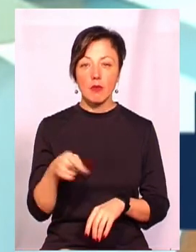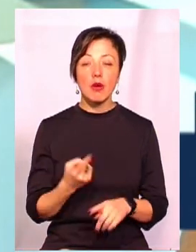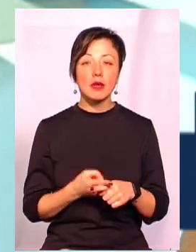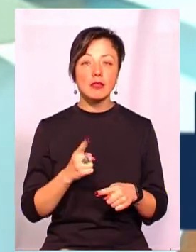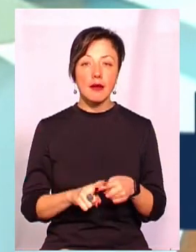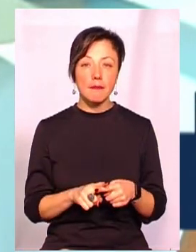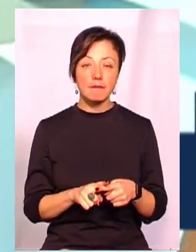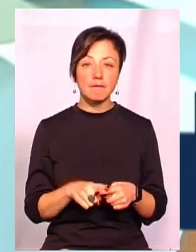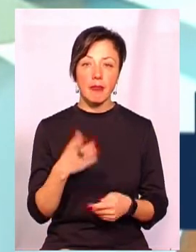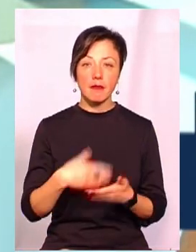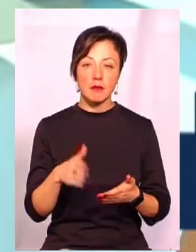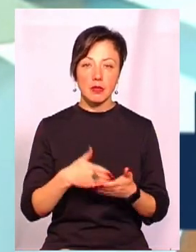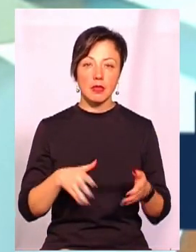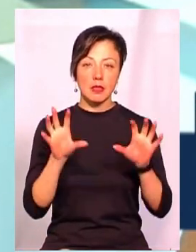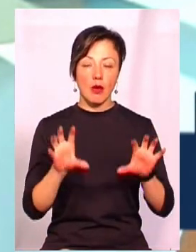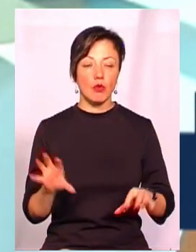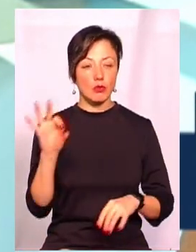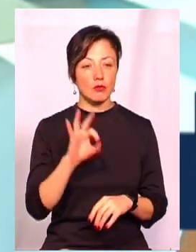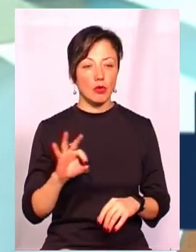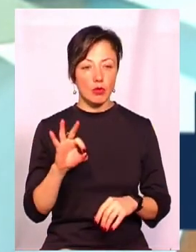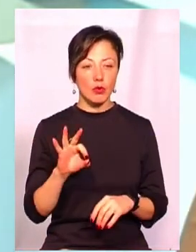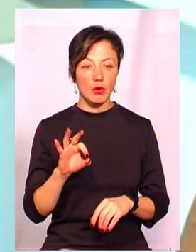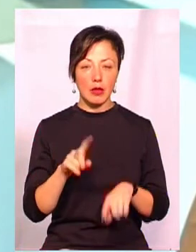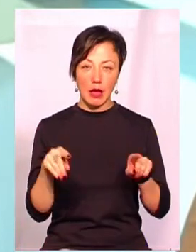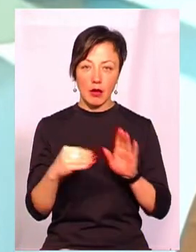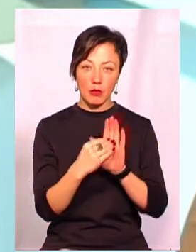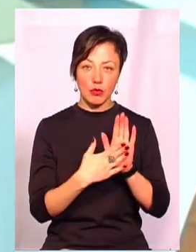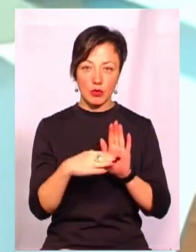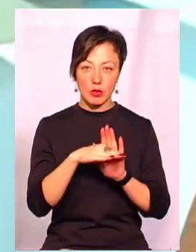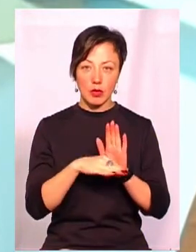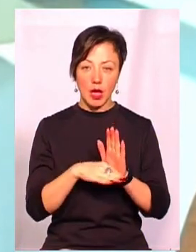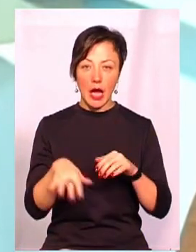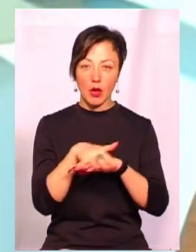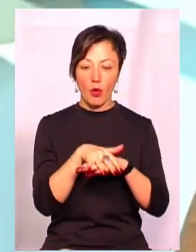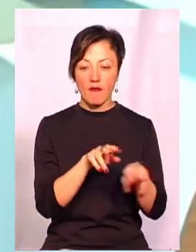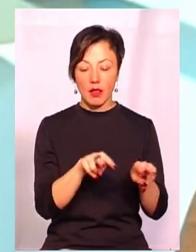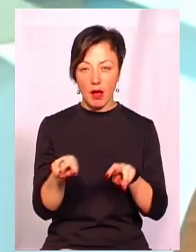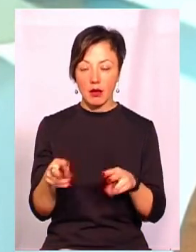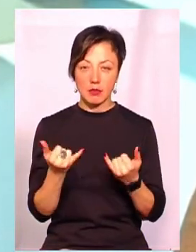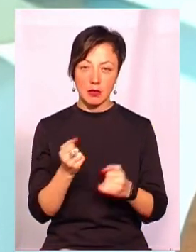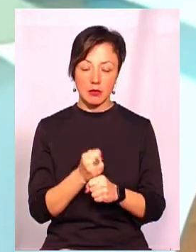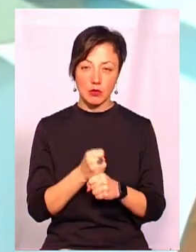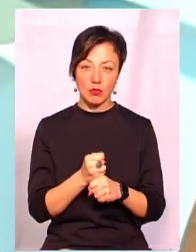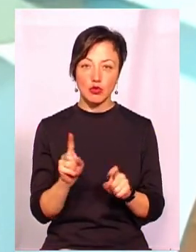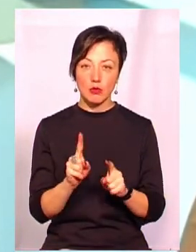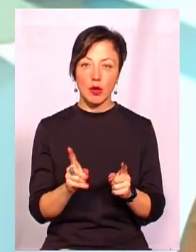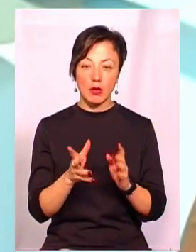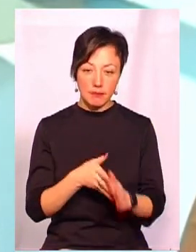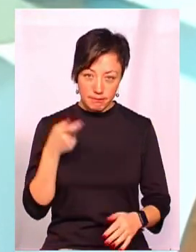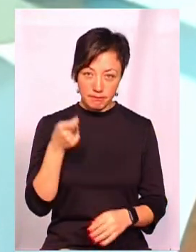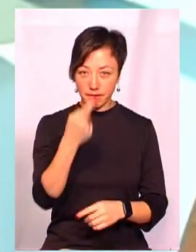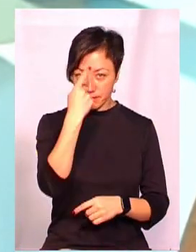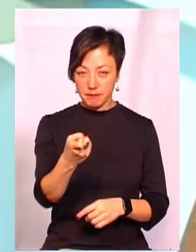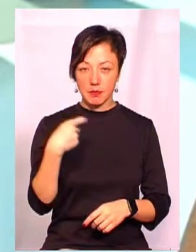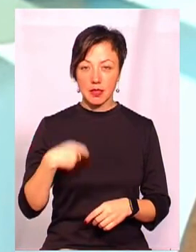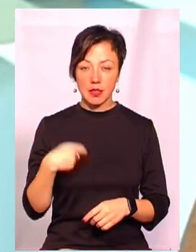це відміна закону про в деяких пунктах про ранковий нагляд. Ми зараз працюємо, щоб донести